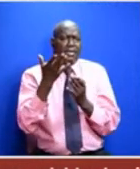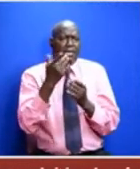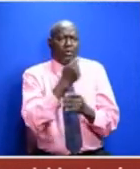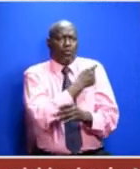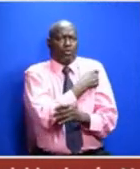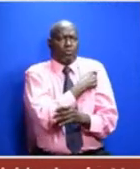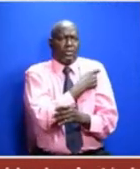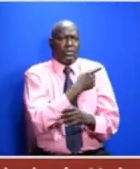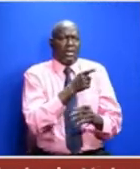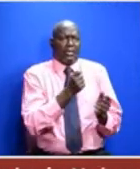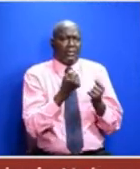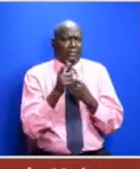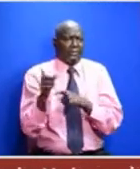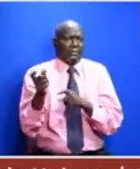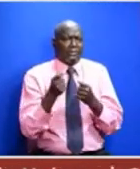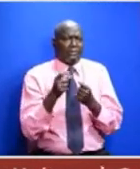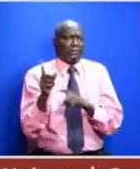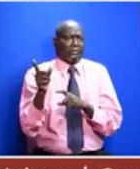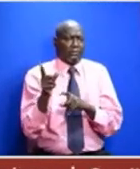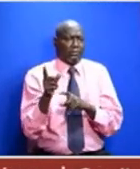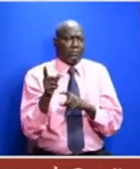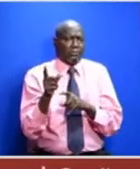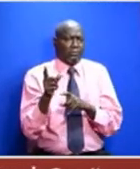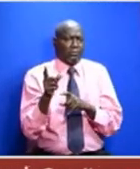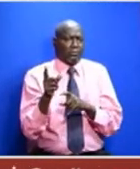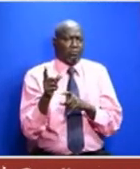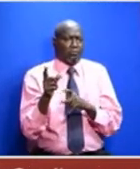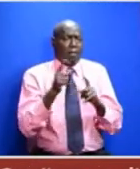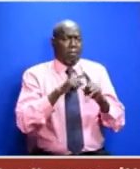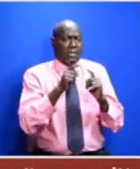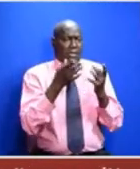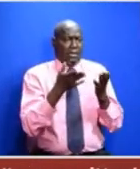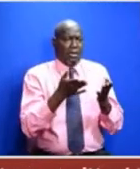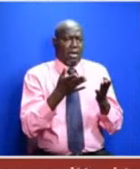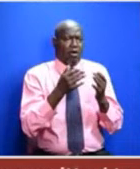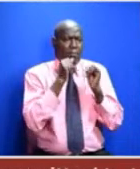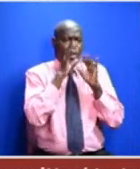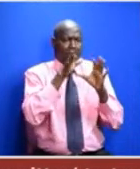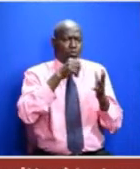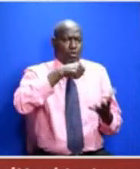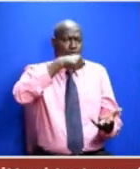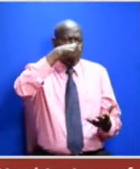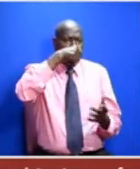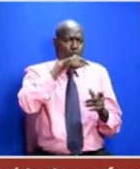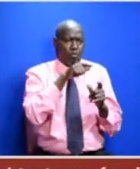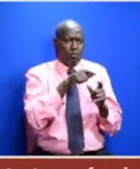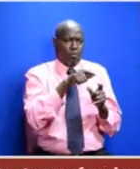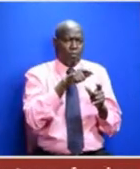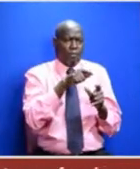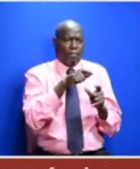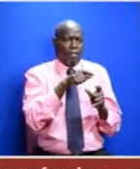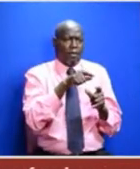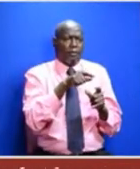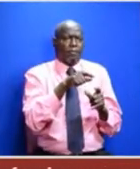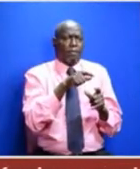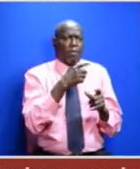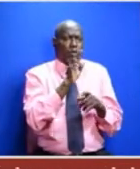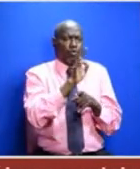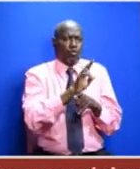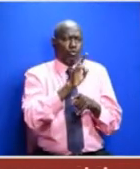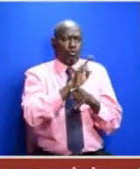na wapeleka hospitalini wanahara. Lakini vile wamenibariki na hii ndoo